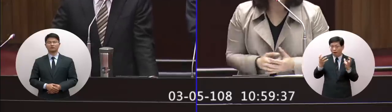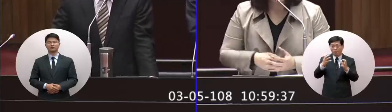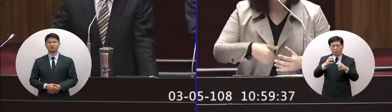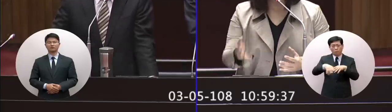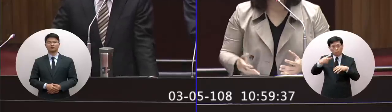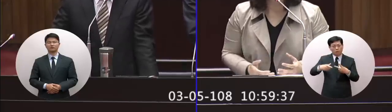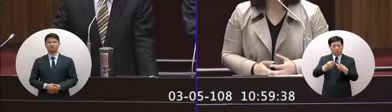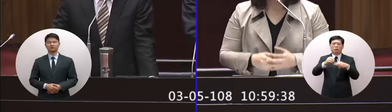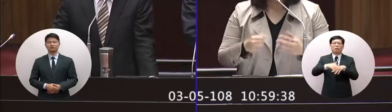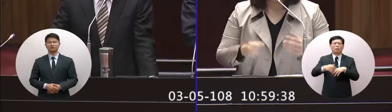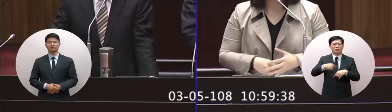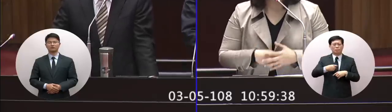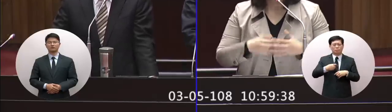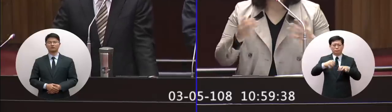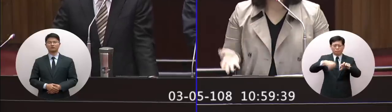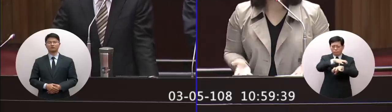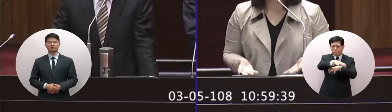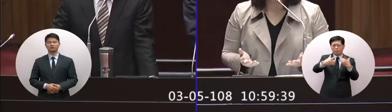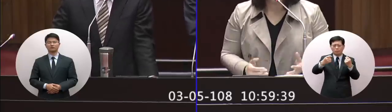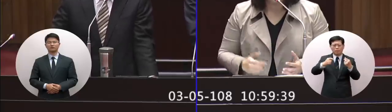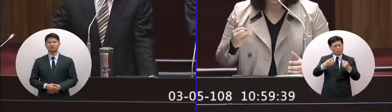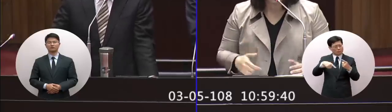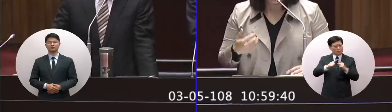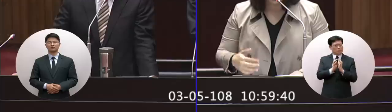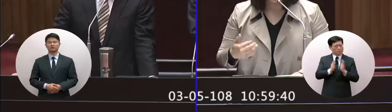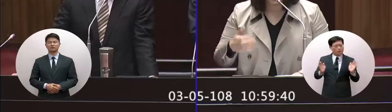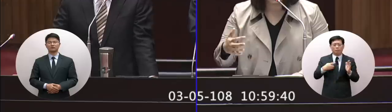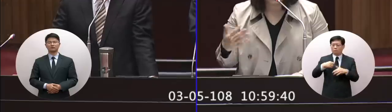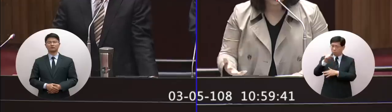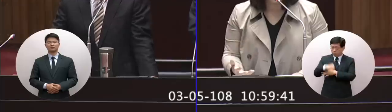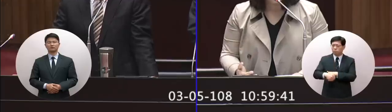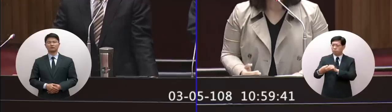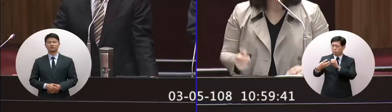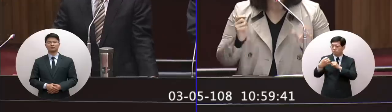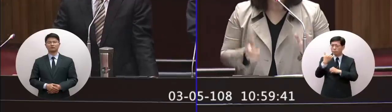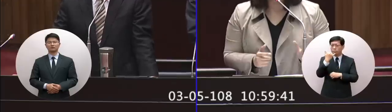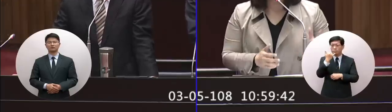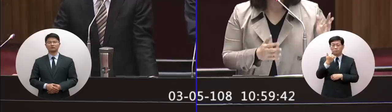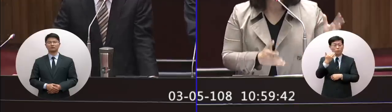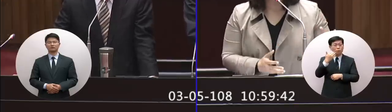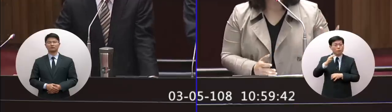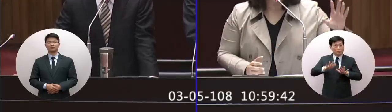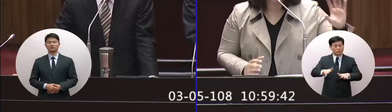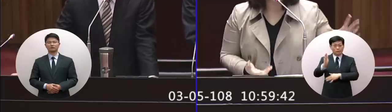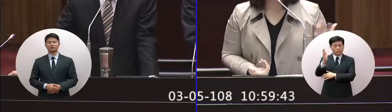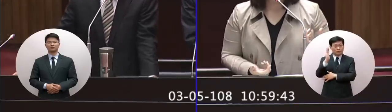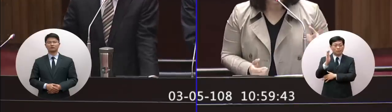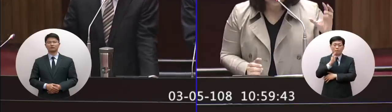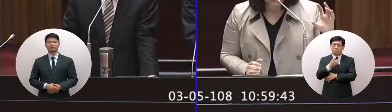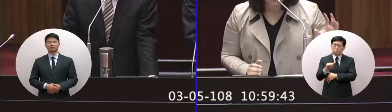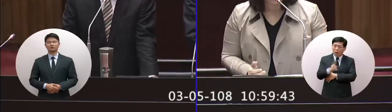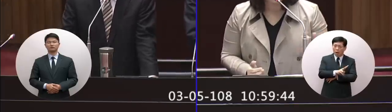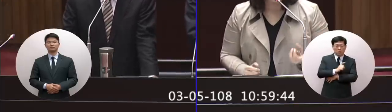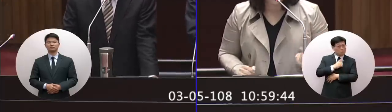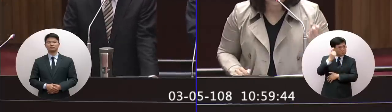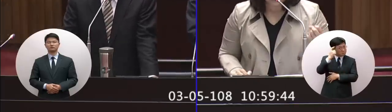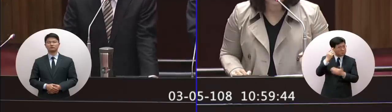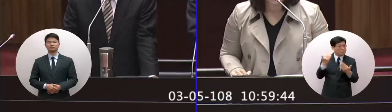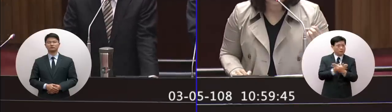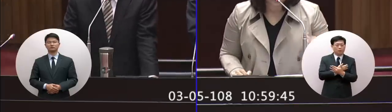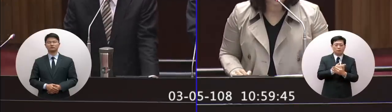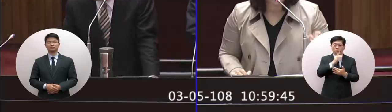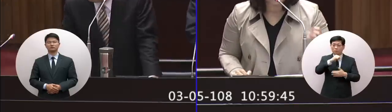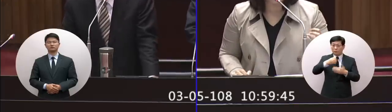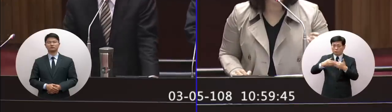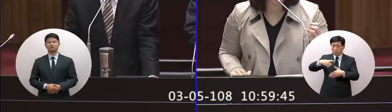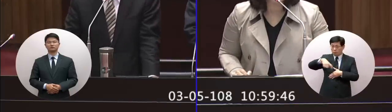们的邻国任何一个国家，我们都开放一种开放的态度，我们都愿意去谈。那如果今天政府换个心态、换个观点，把两岸